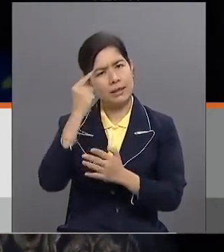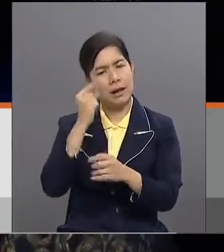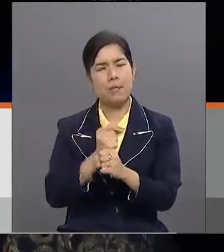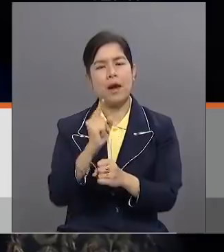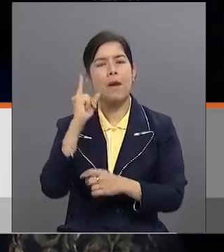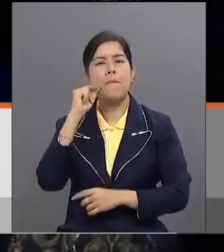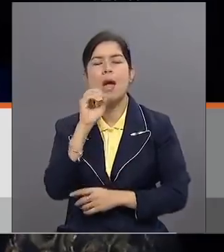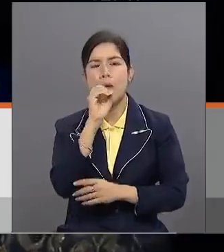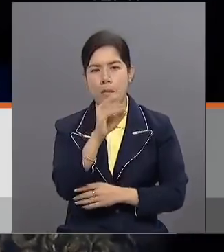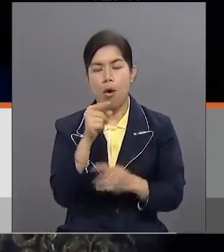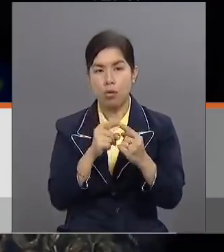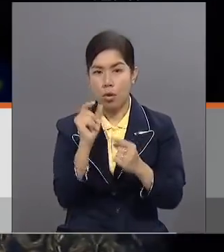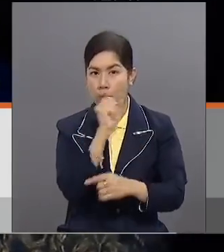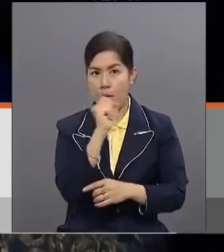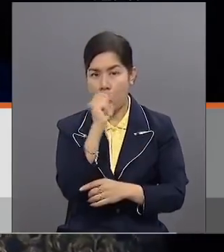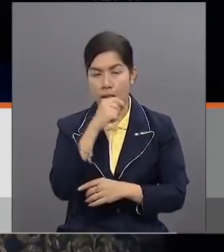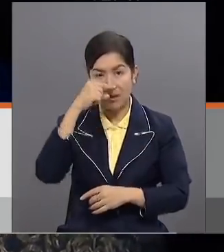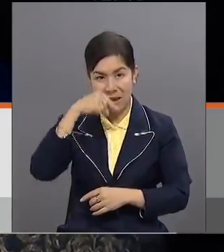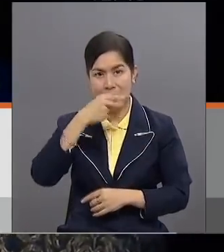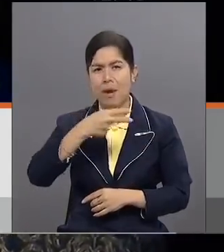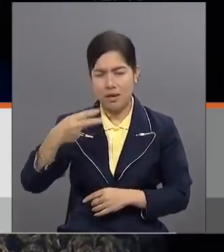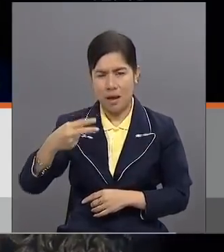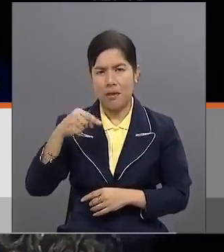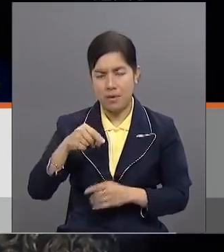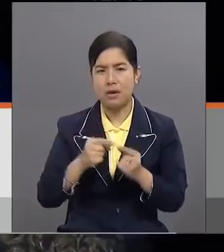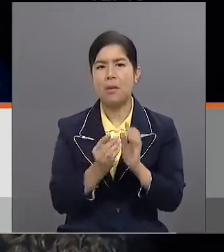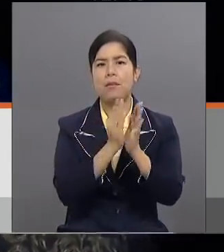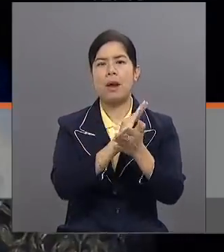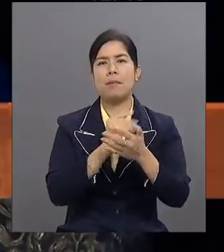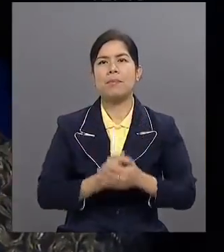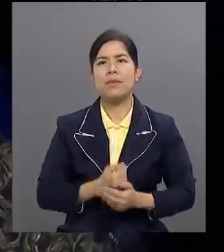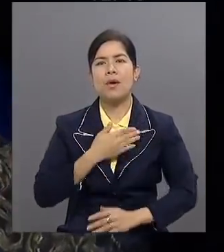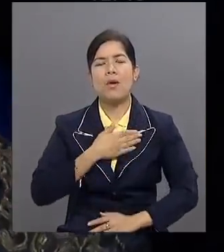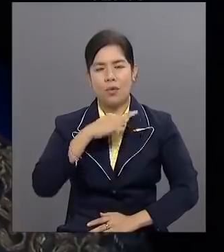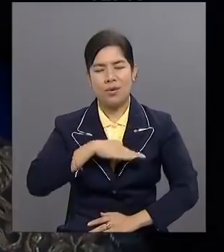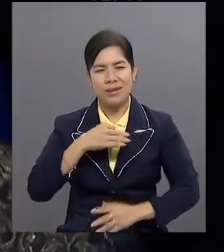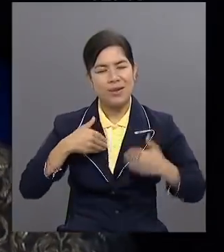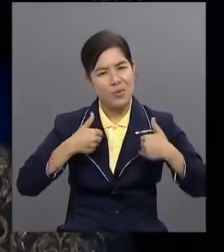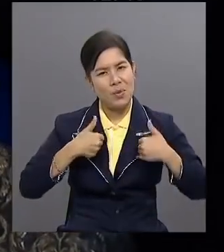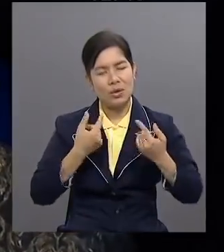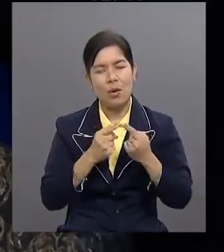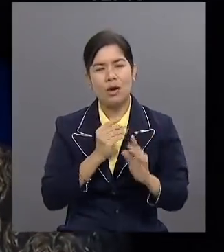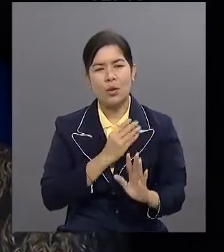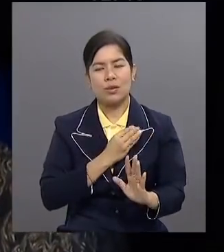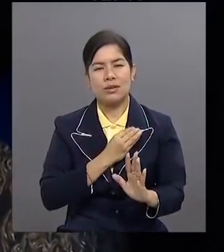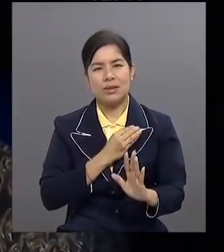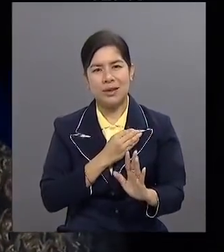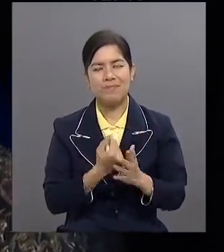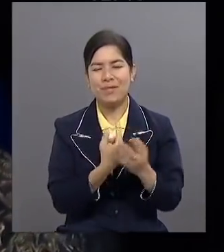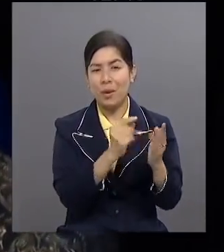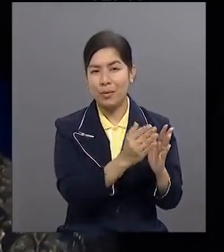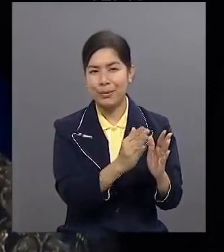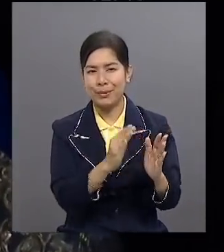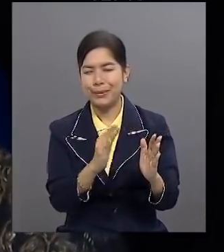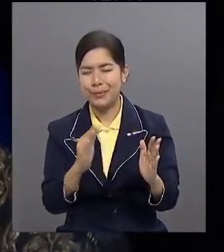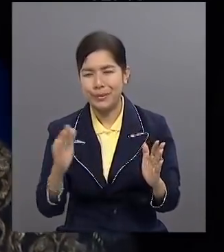ไทยบ้างสนุกแต่ว่ามันก็แบบเหมือนตื่นเต้นหน่อยช่วงแรกๆมันจะตื่นเต้นแต่มันพอผ่านไปผ่านม